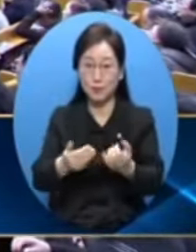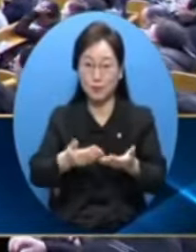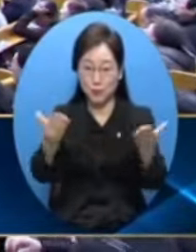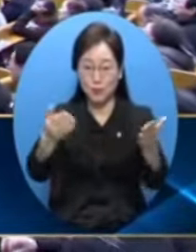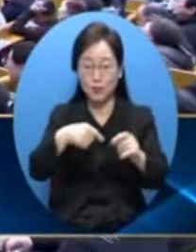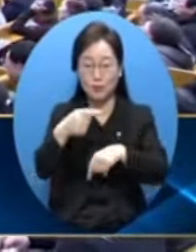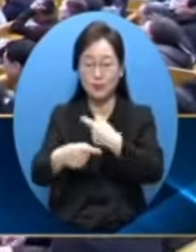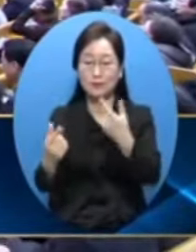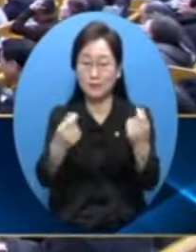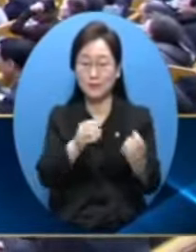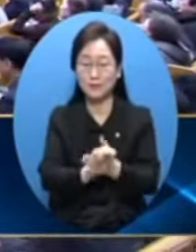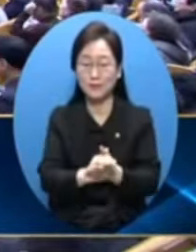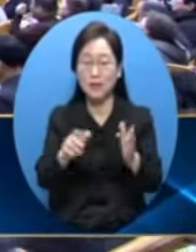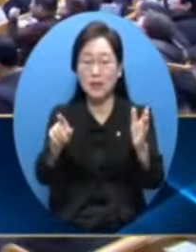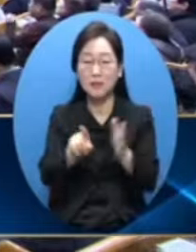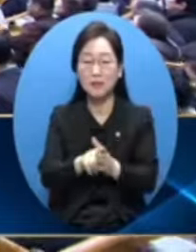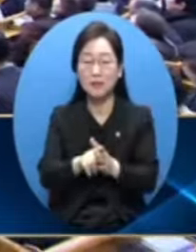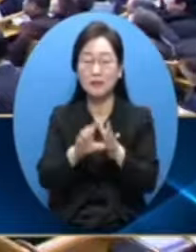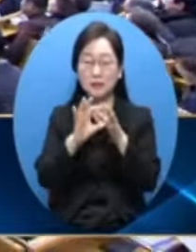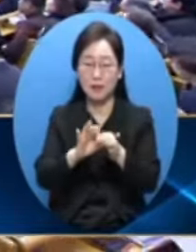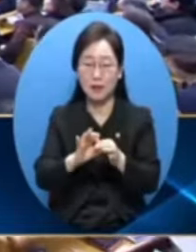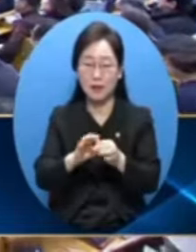크게 따라해 주시기 바랍니다. 믿음의 역사.